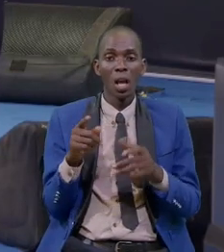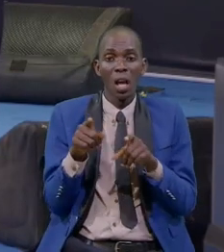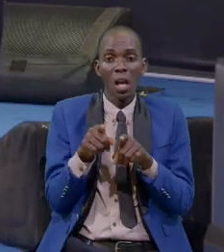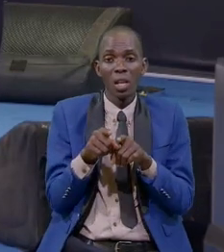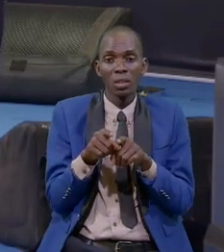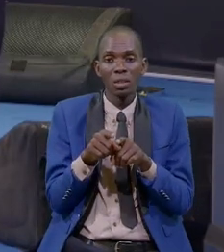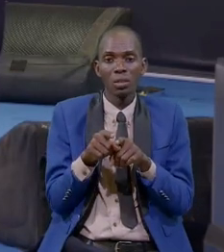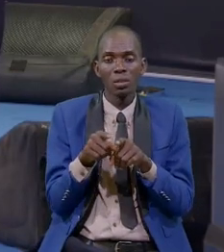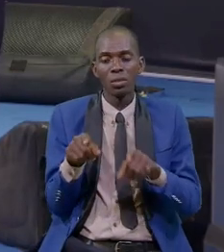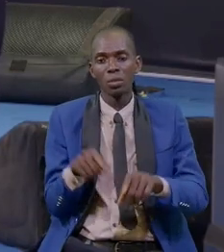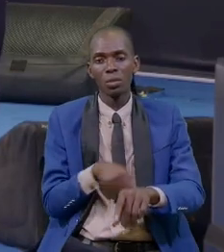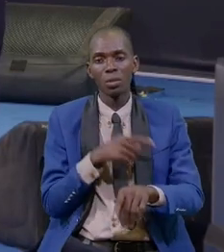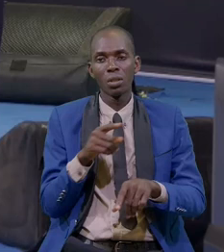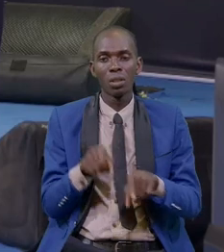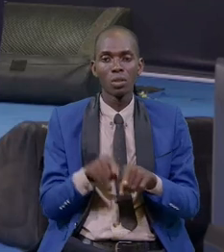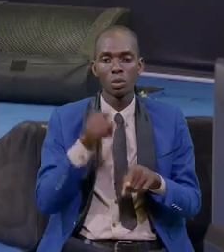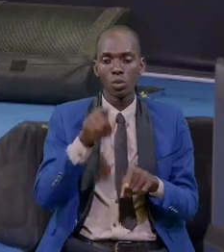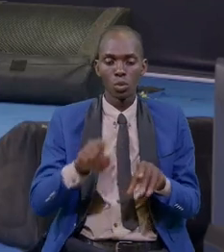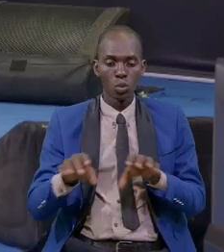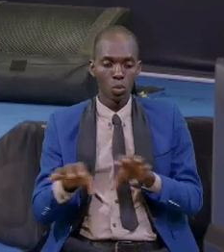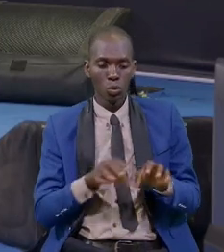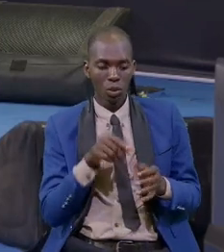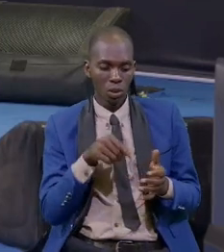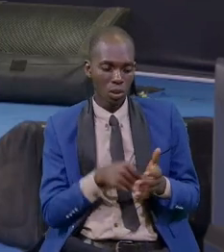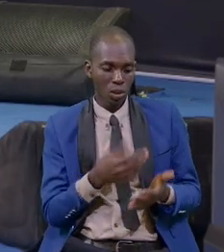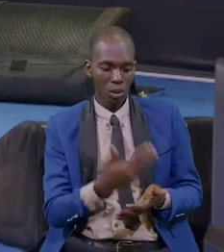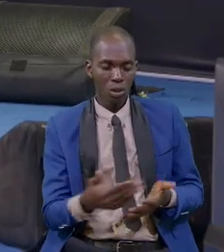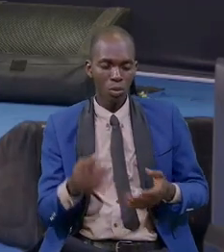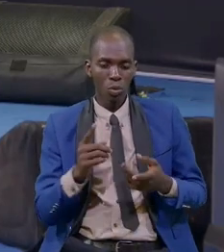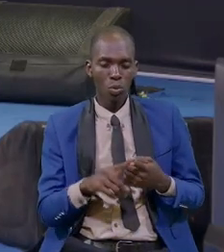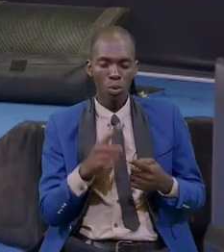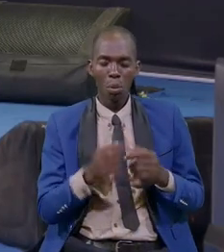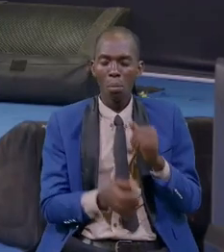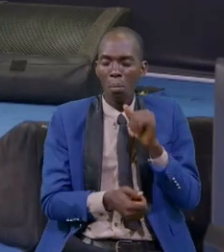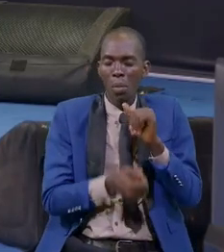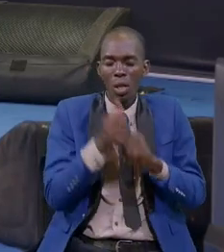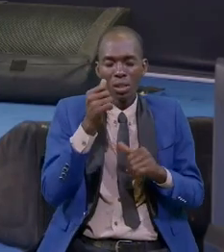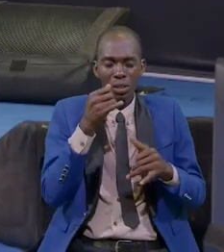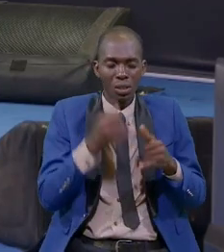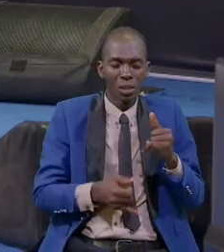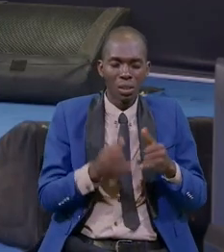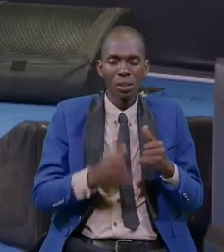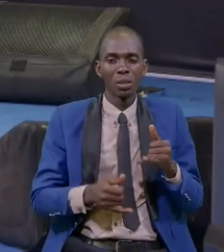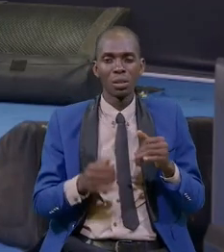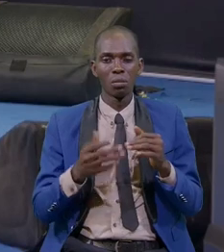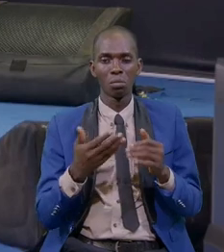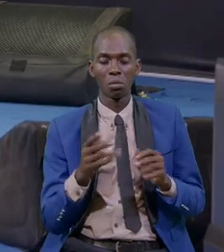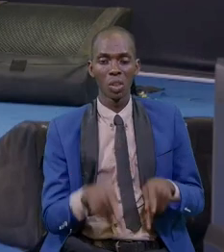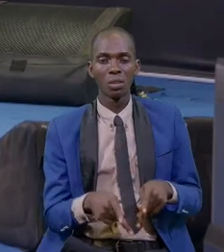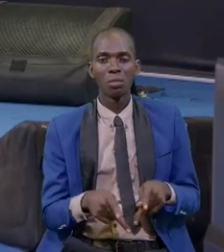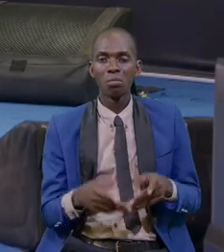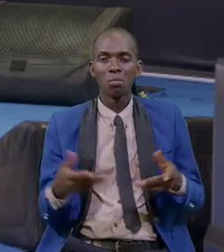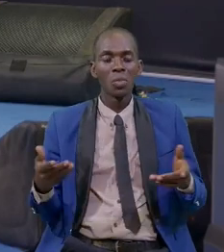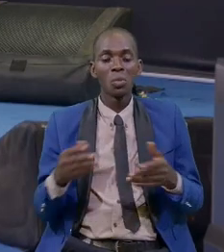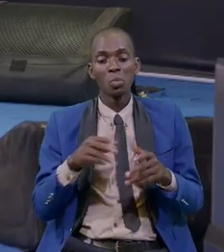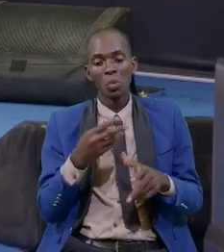aussi longtemps que vous l'avez fait à celui-là, le plus petit de mes frères, il n'est pas un pasteur, il n'est pas un bishop, il n'est pas un